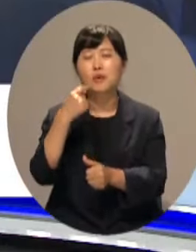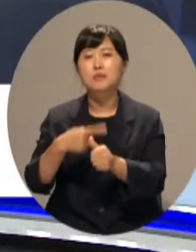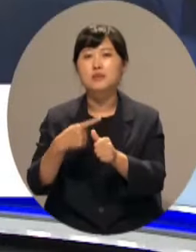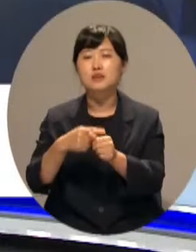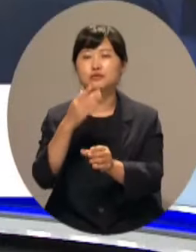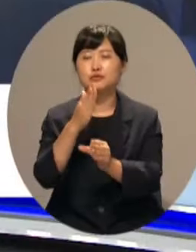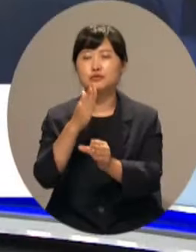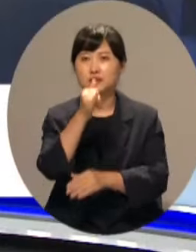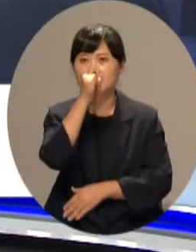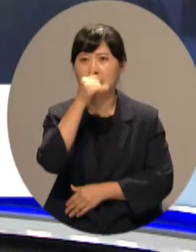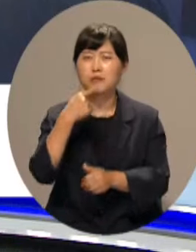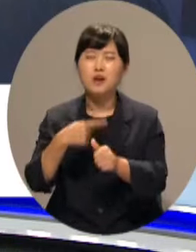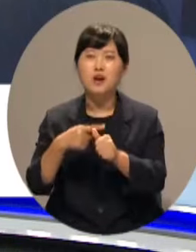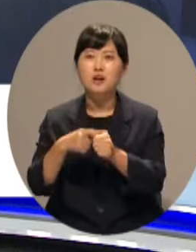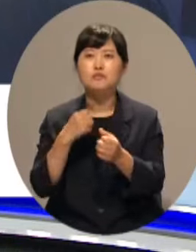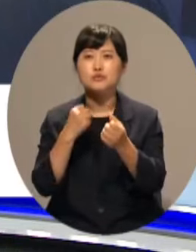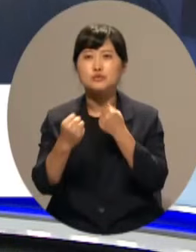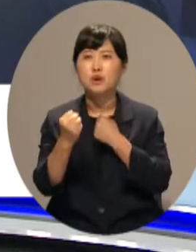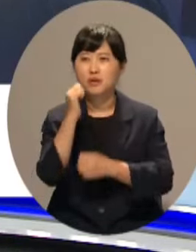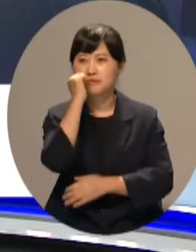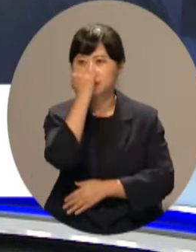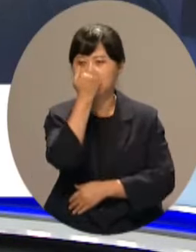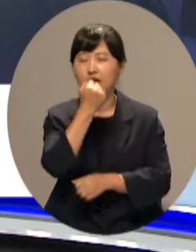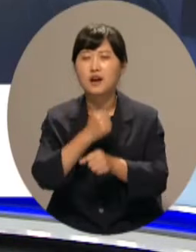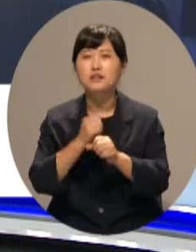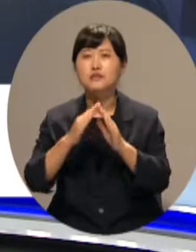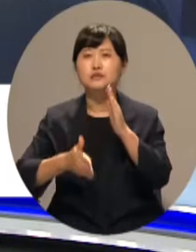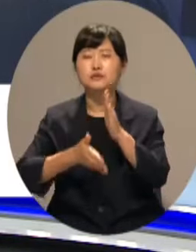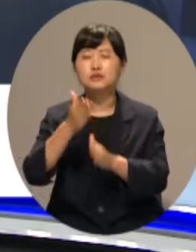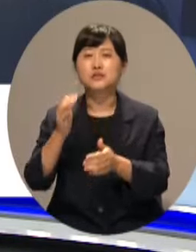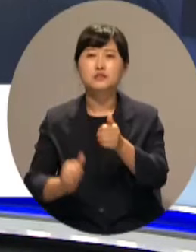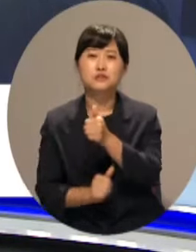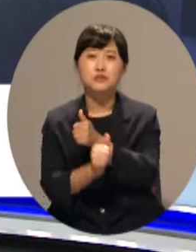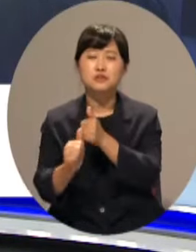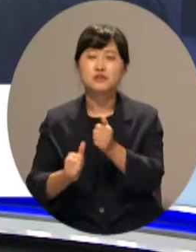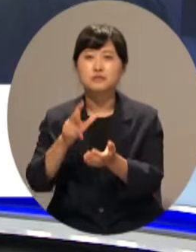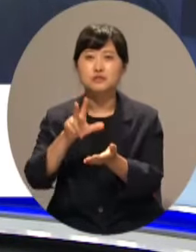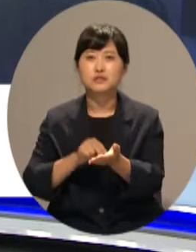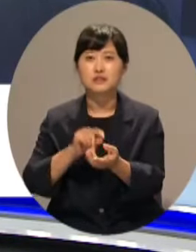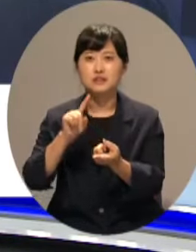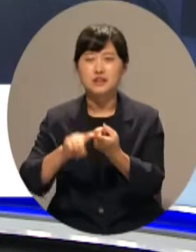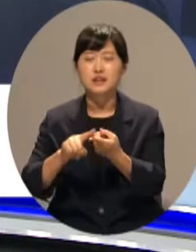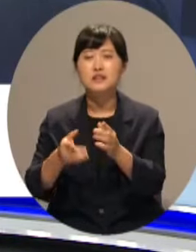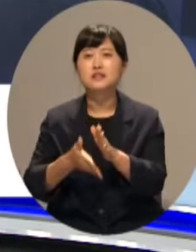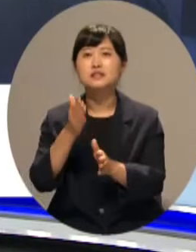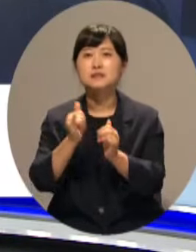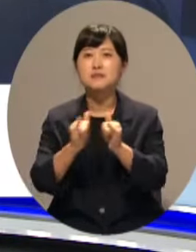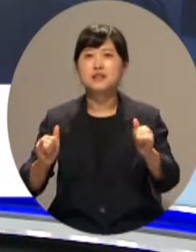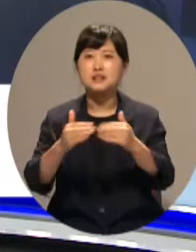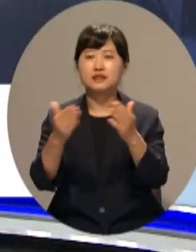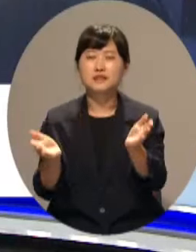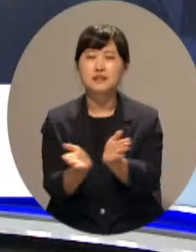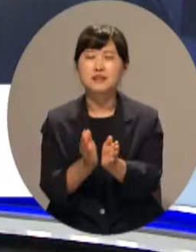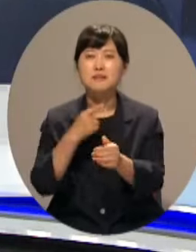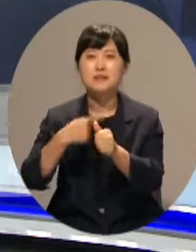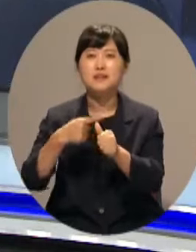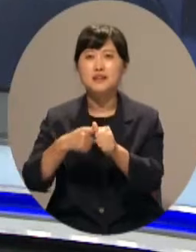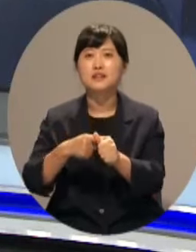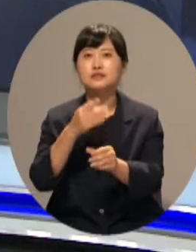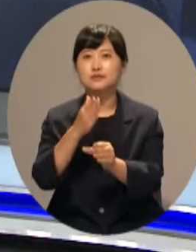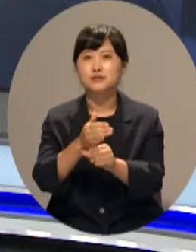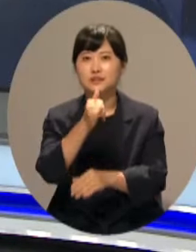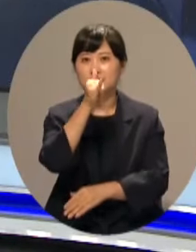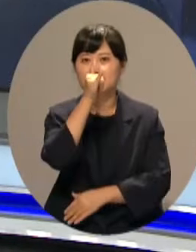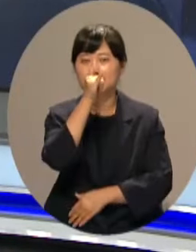비판과 논란에도 아랑 고난은 민주당 전주 시의원들의 이번 결정에 시민단체는 강하게 비판하고 나섰습니다 허 연호